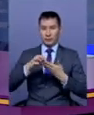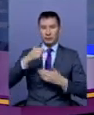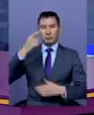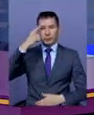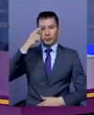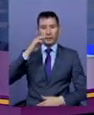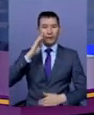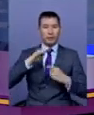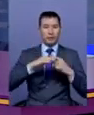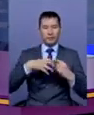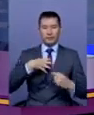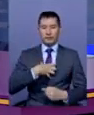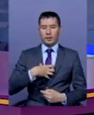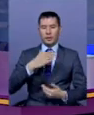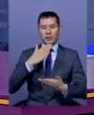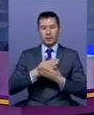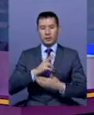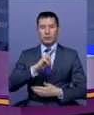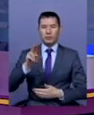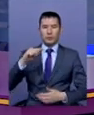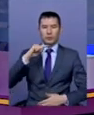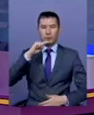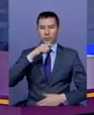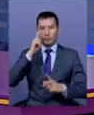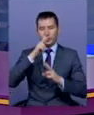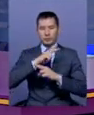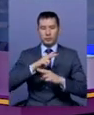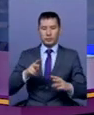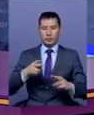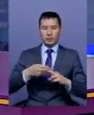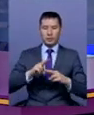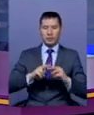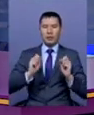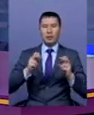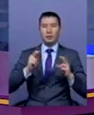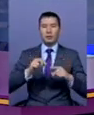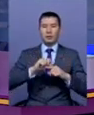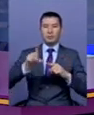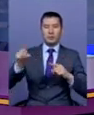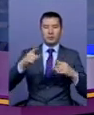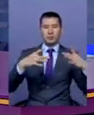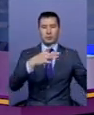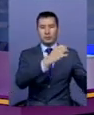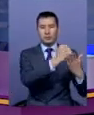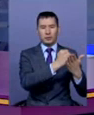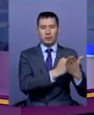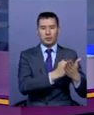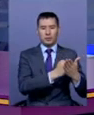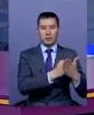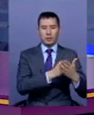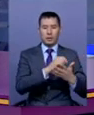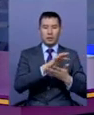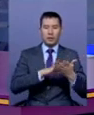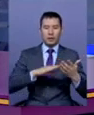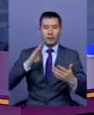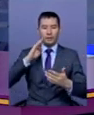суды үнемдемейтіндері де кездеседі. Сондықтан бастауын Бартоғай су қоймасынан алатын Үлкен Алматы каналы енді суды